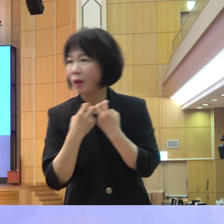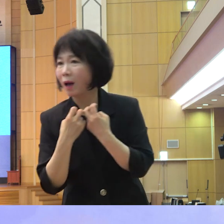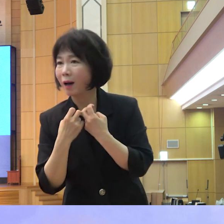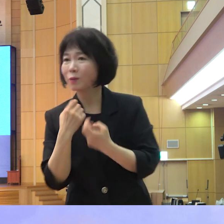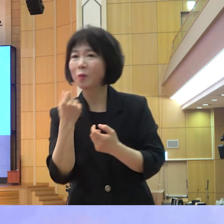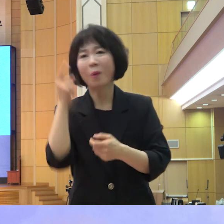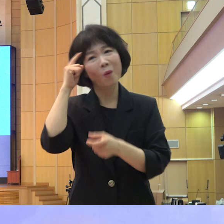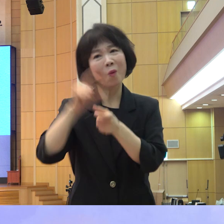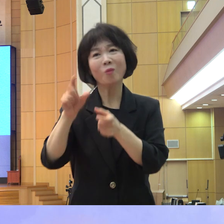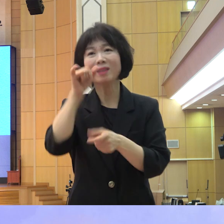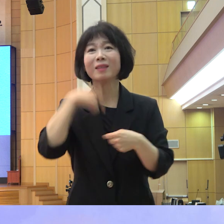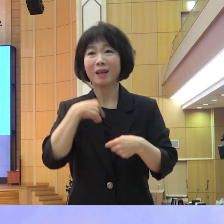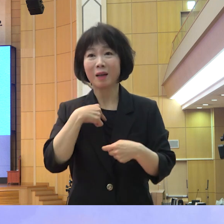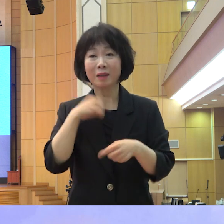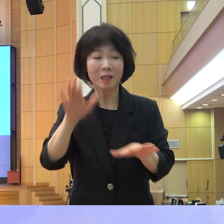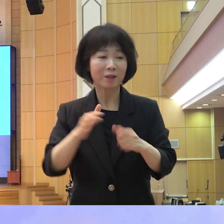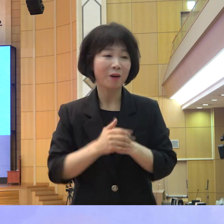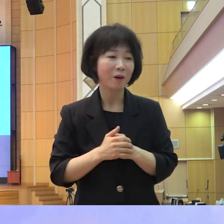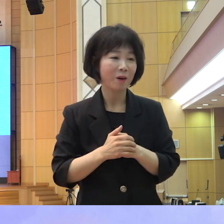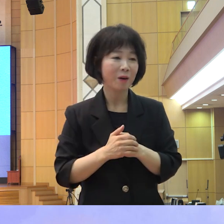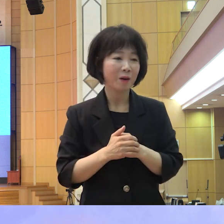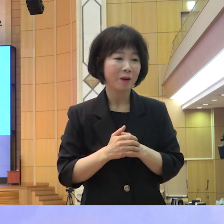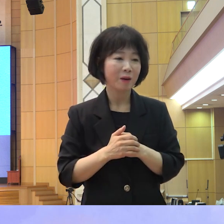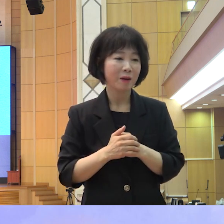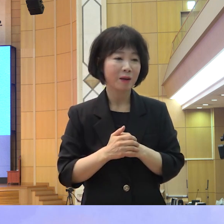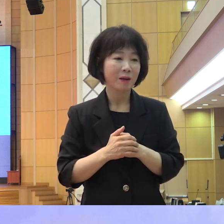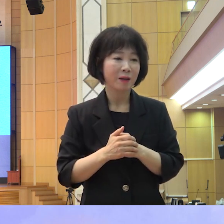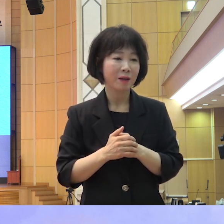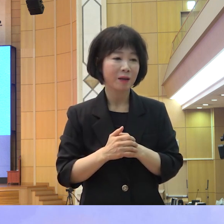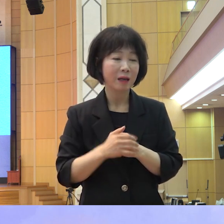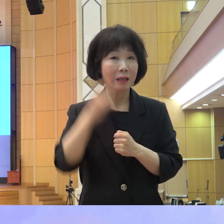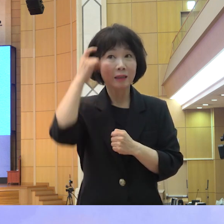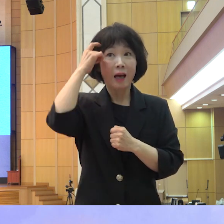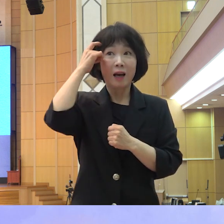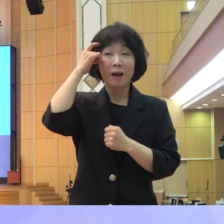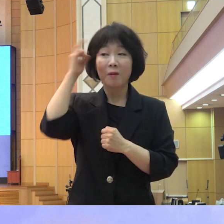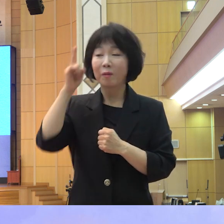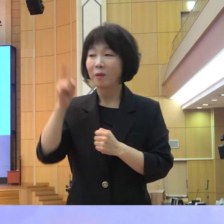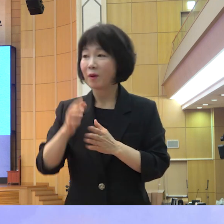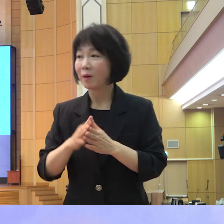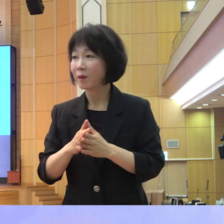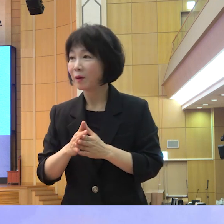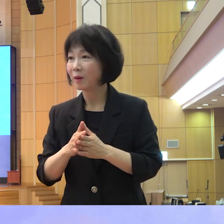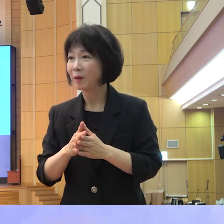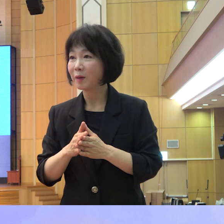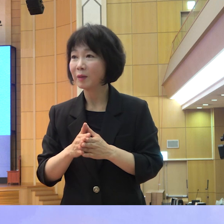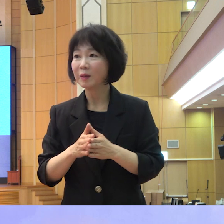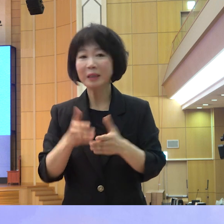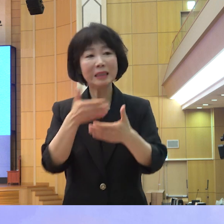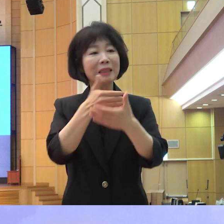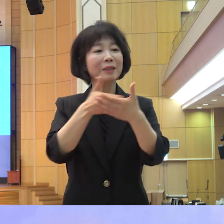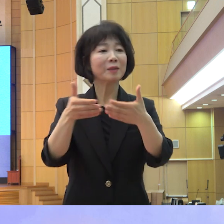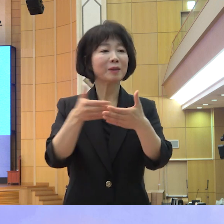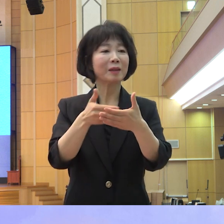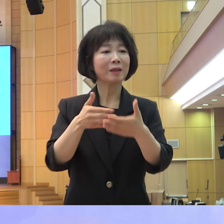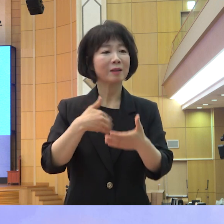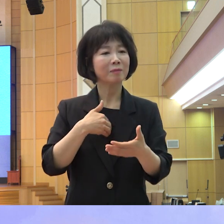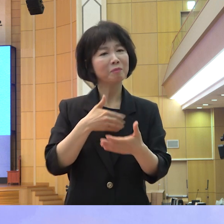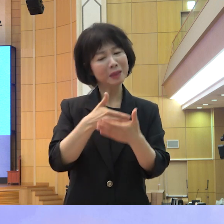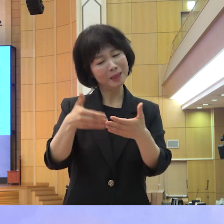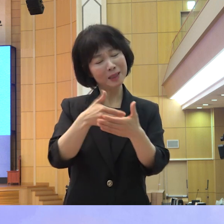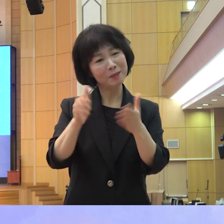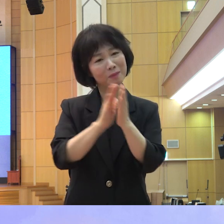알아듣는 게 아니거든요. 그래서 목사님이 하나를 딱 선택을 했어. 뭘 선택을 하냐? 그림책을 차라리